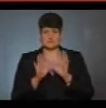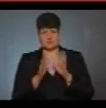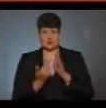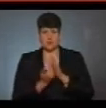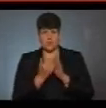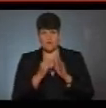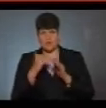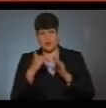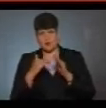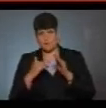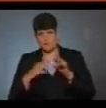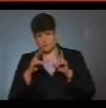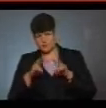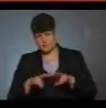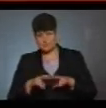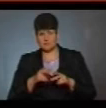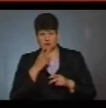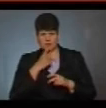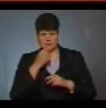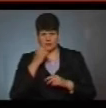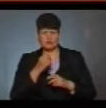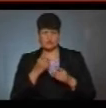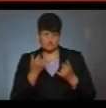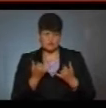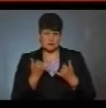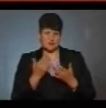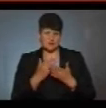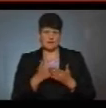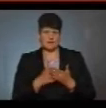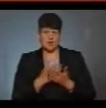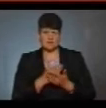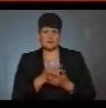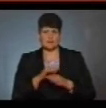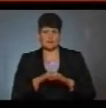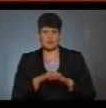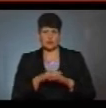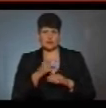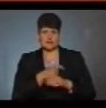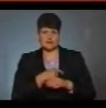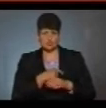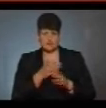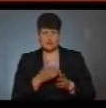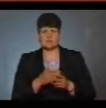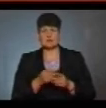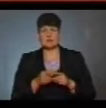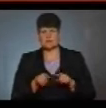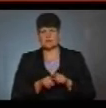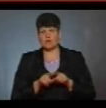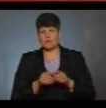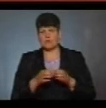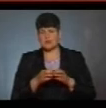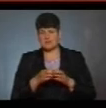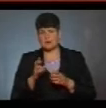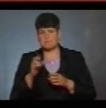кандидати, потім, відповідно, якщо проаналізувати, дуже багато побачимо діючих політиків, діючих народних депутатів. Це також стосується і партії «Батьківщина», тобто